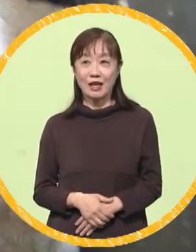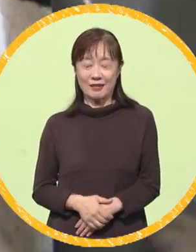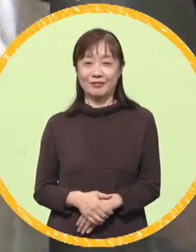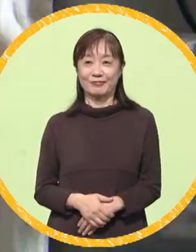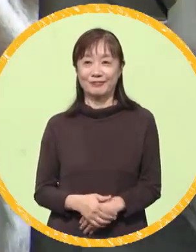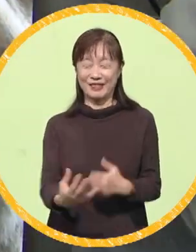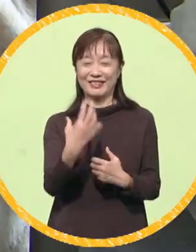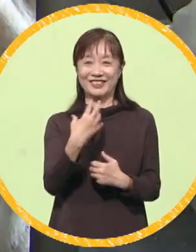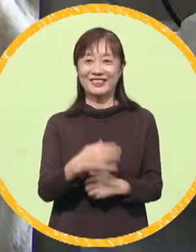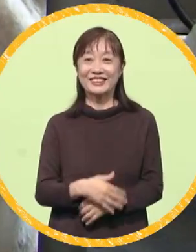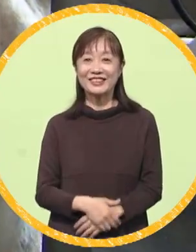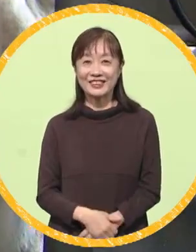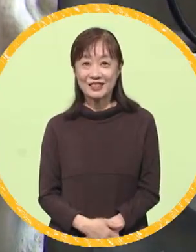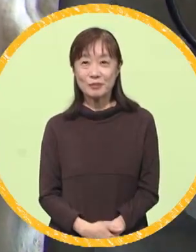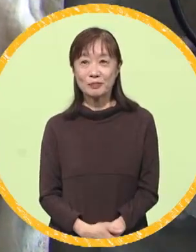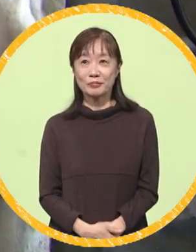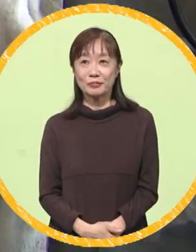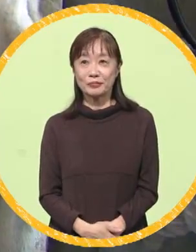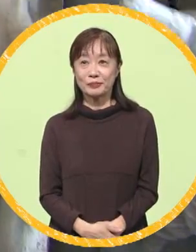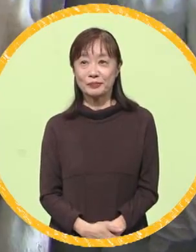らないな。